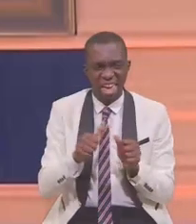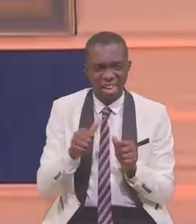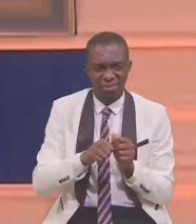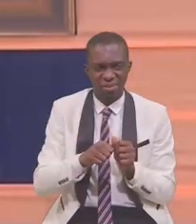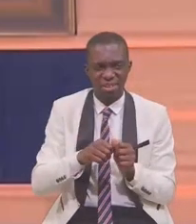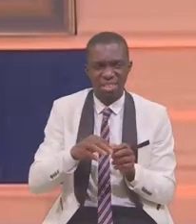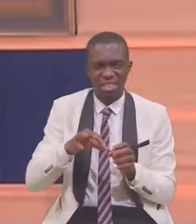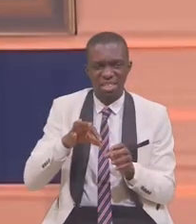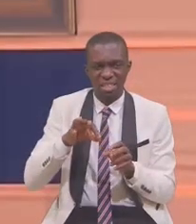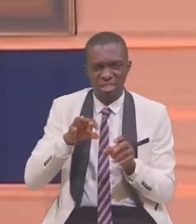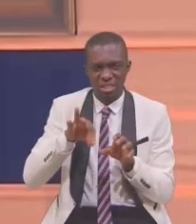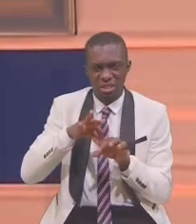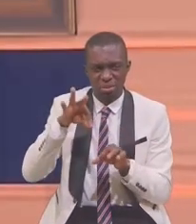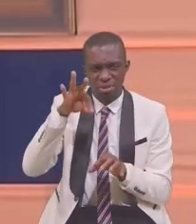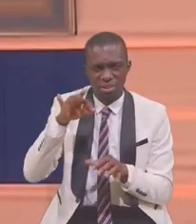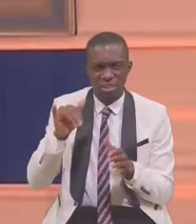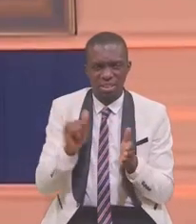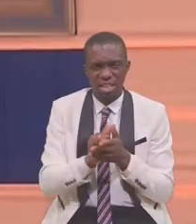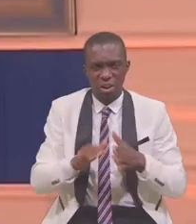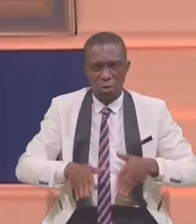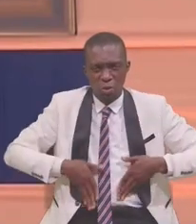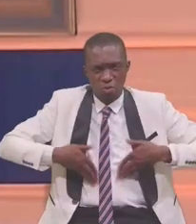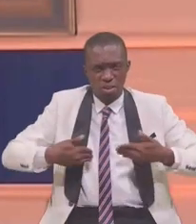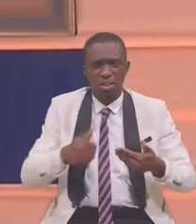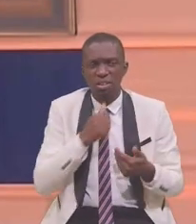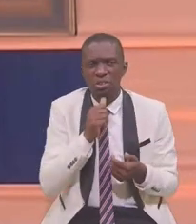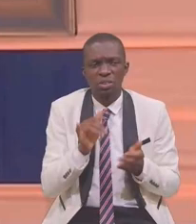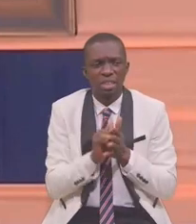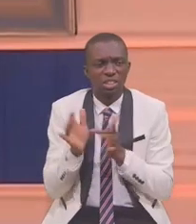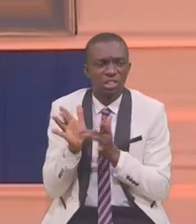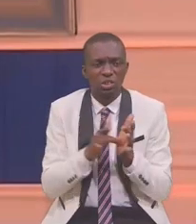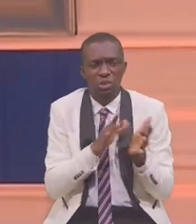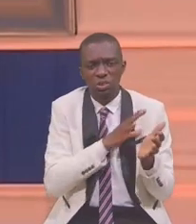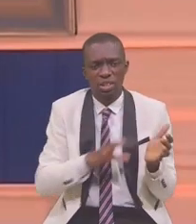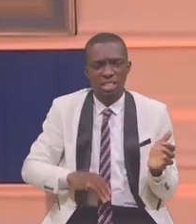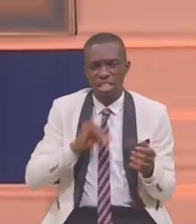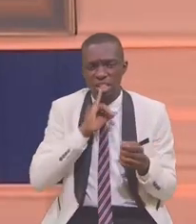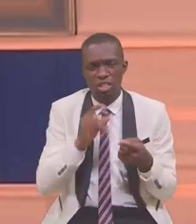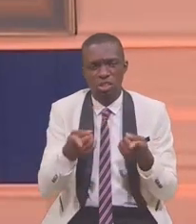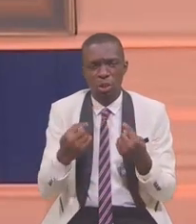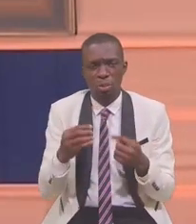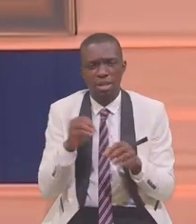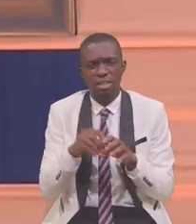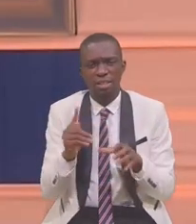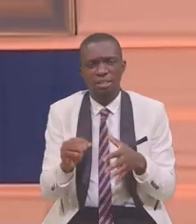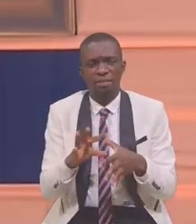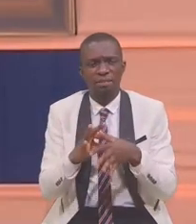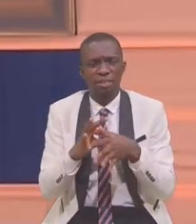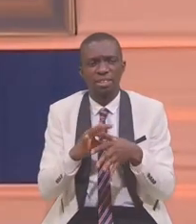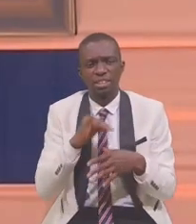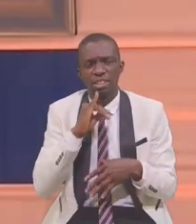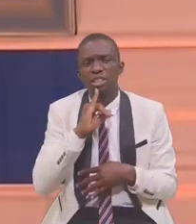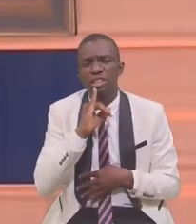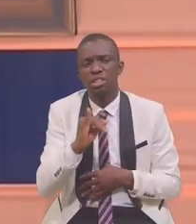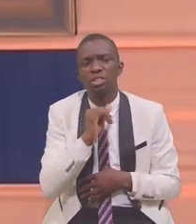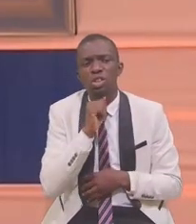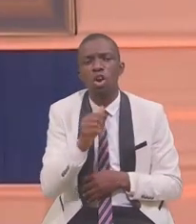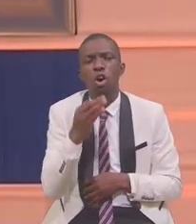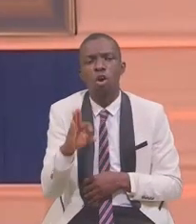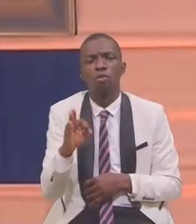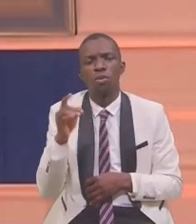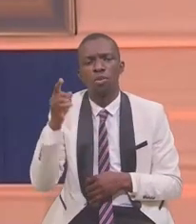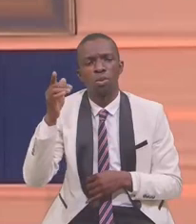pas Jésus n'est pas de Dieu. C'est celui de l'Antéchrist. L'esprit